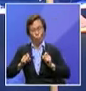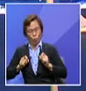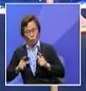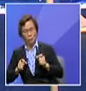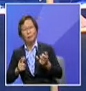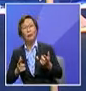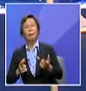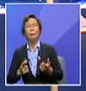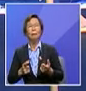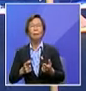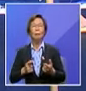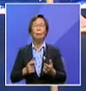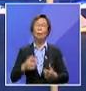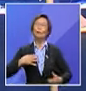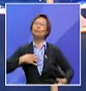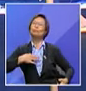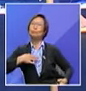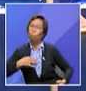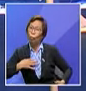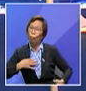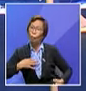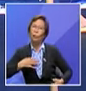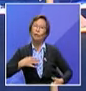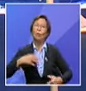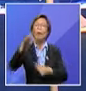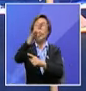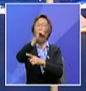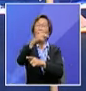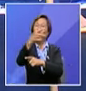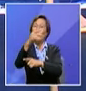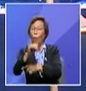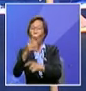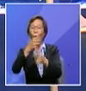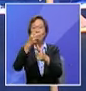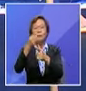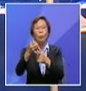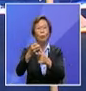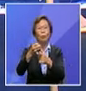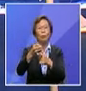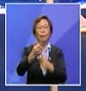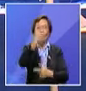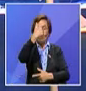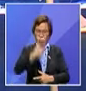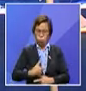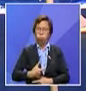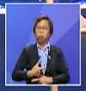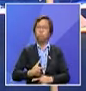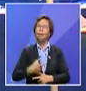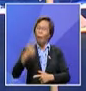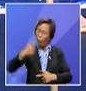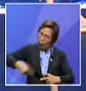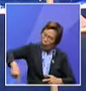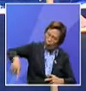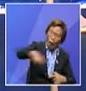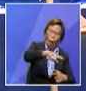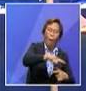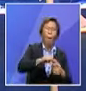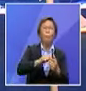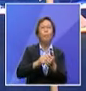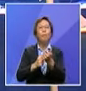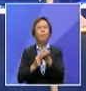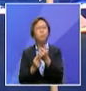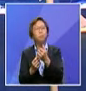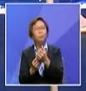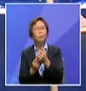swasta, sukarelawan, pertubuhan bukan kerajaan mahupun orang perseorangan. Sekaligus